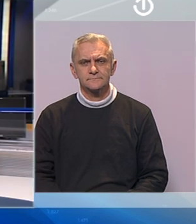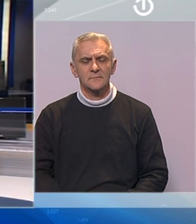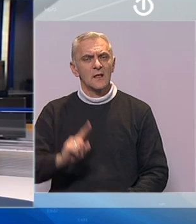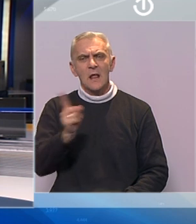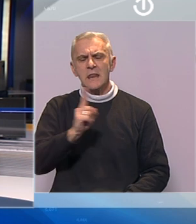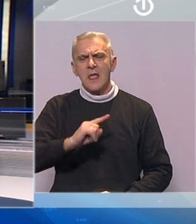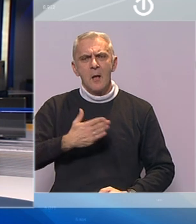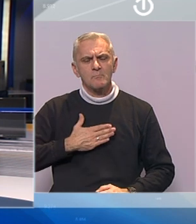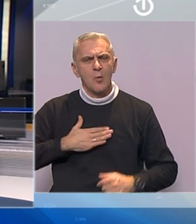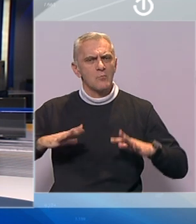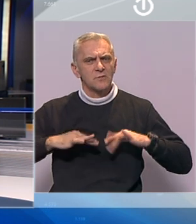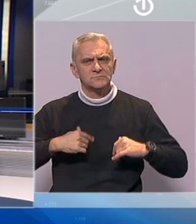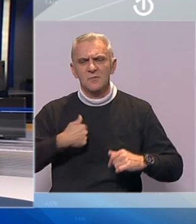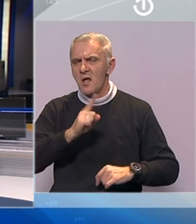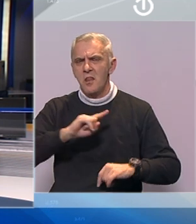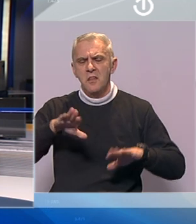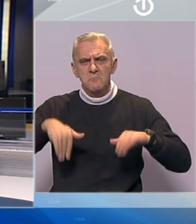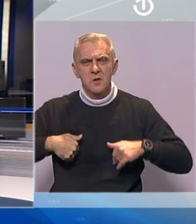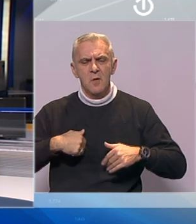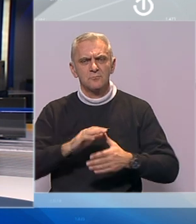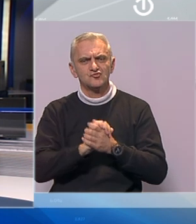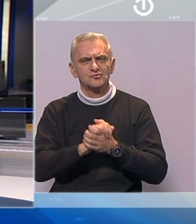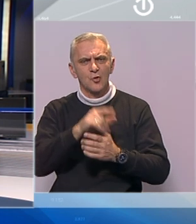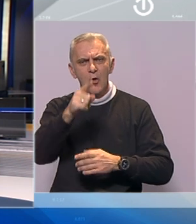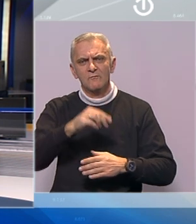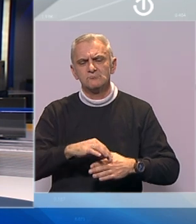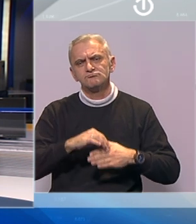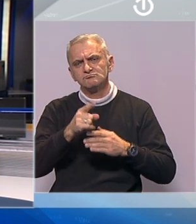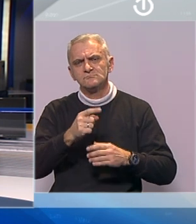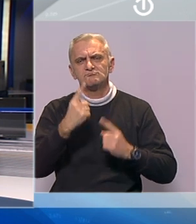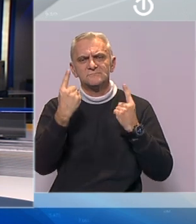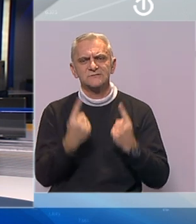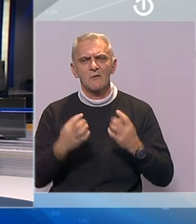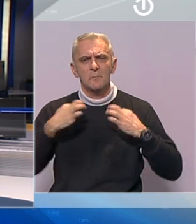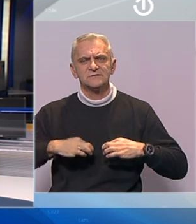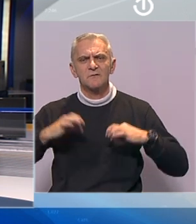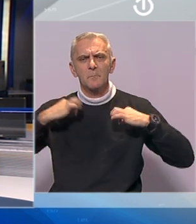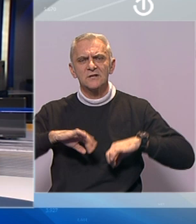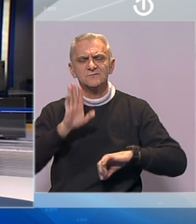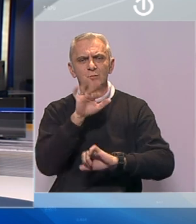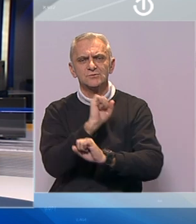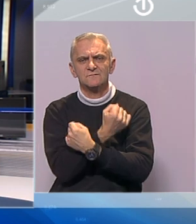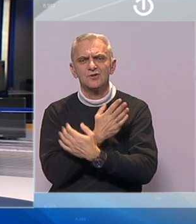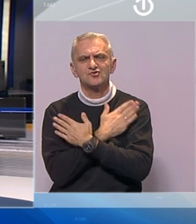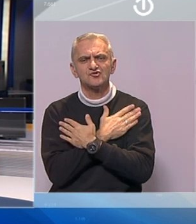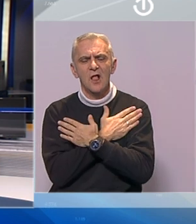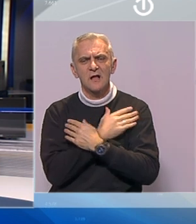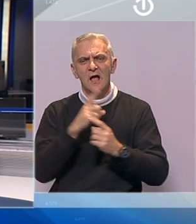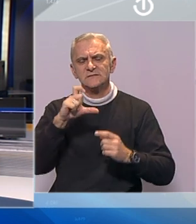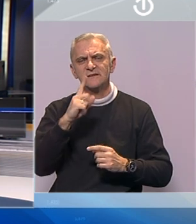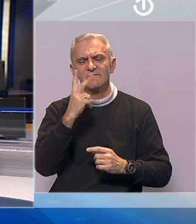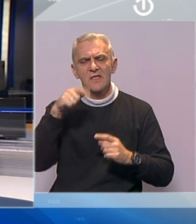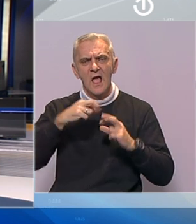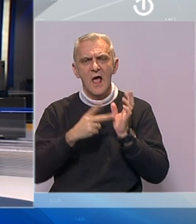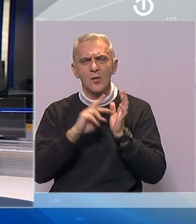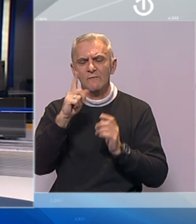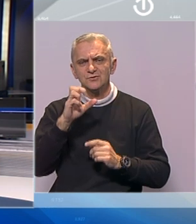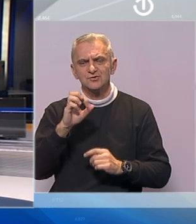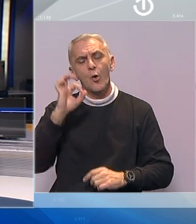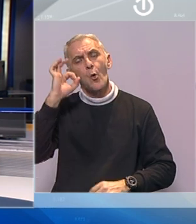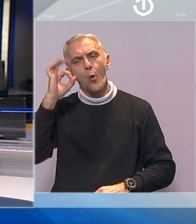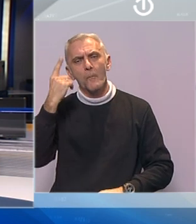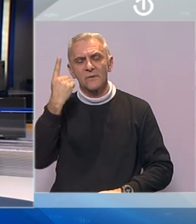Nije moj praznik i ne primam čestitke, tim povodom stav je predsjedavajuće predsjedništva Bosne i Hercegovine Željke Cvijanović o 1.